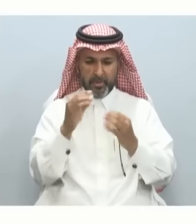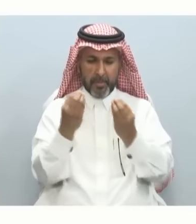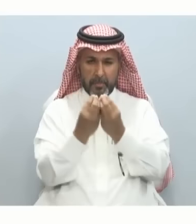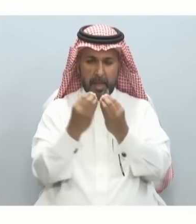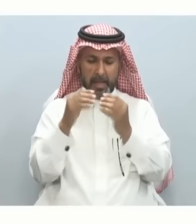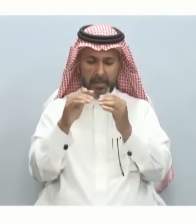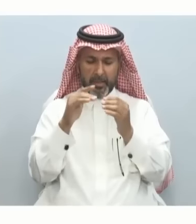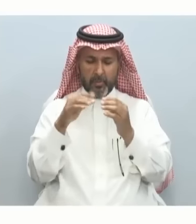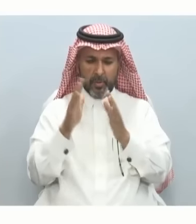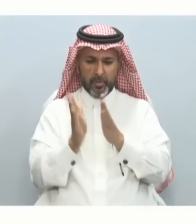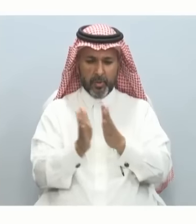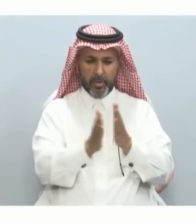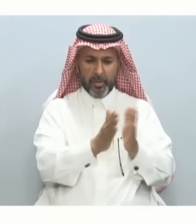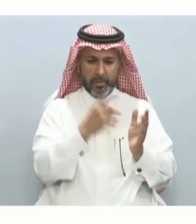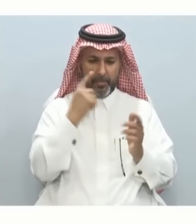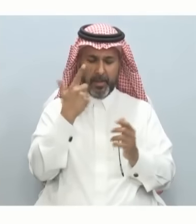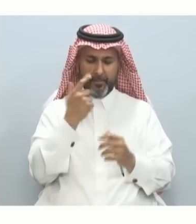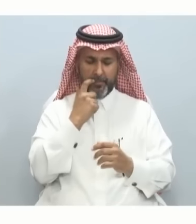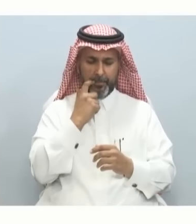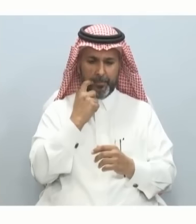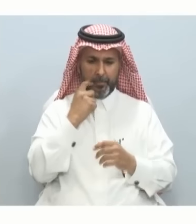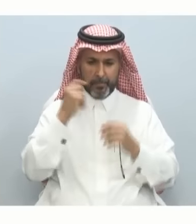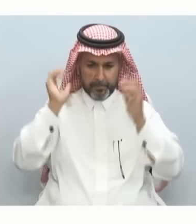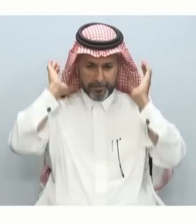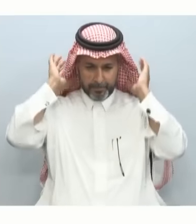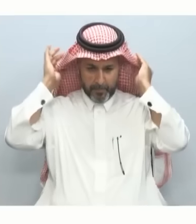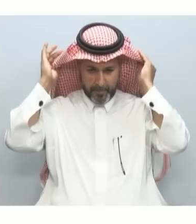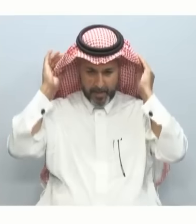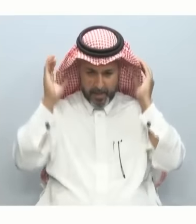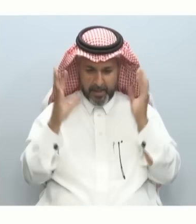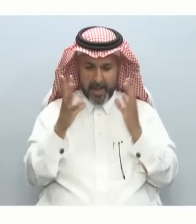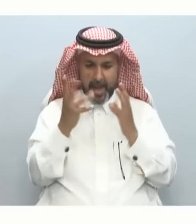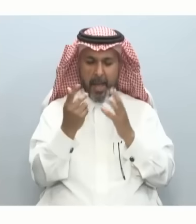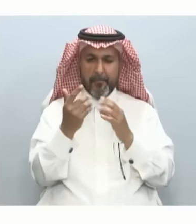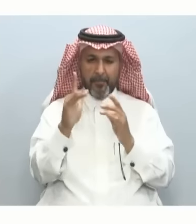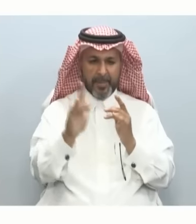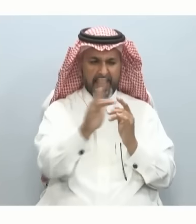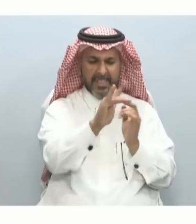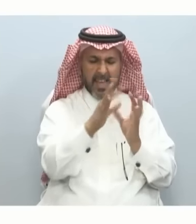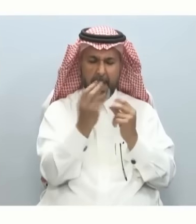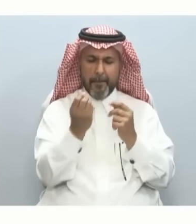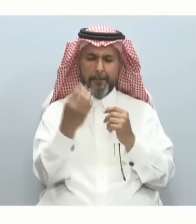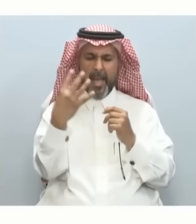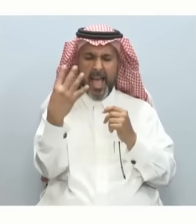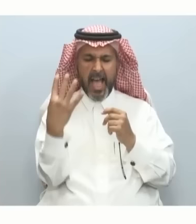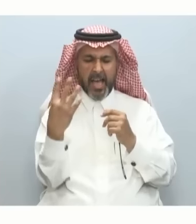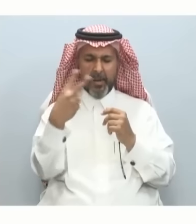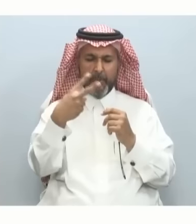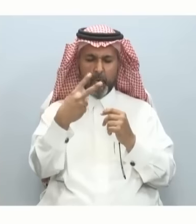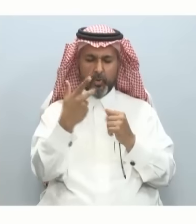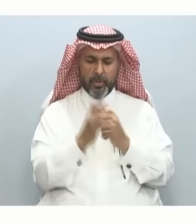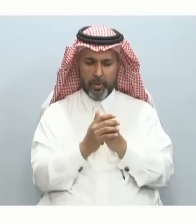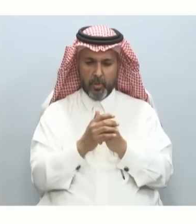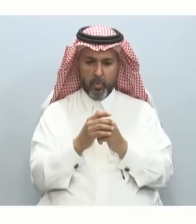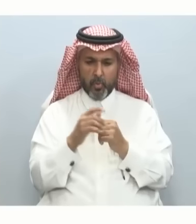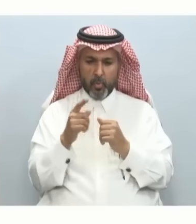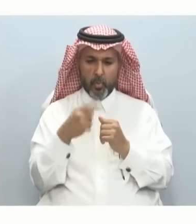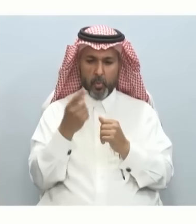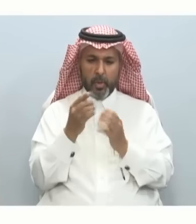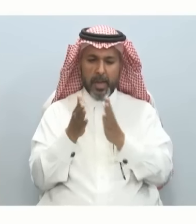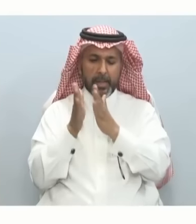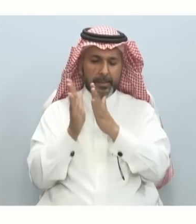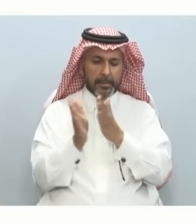متساويه ما رايكم ابنائي وبناتي هن في طريقه معينه نستطيع ان نعرف عدد الطرق